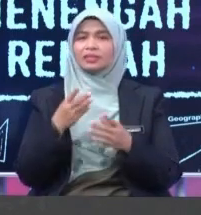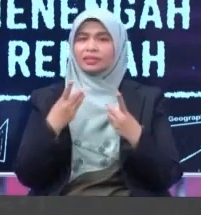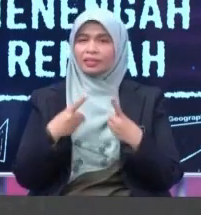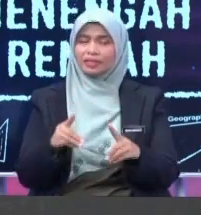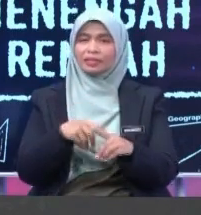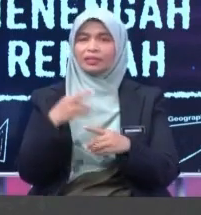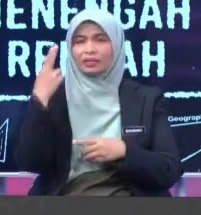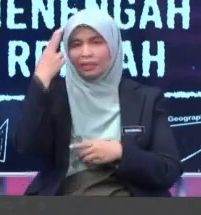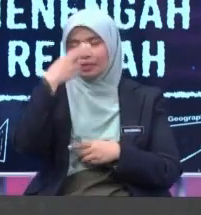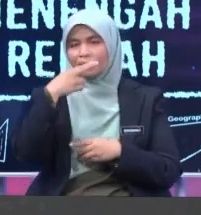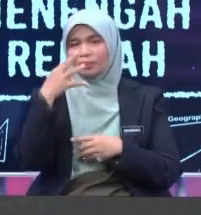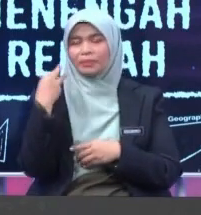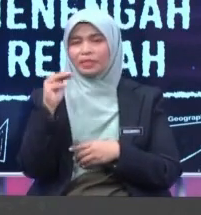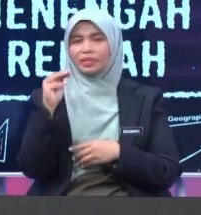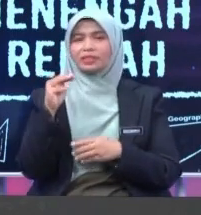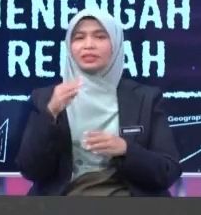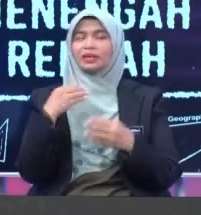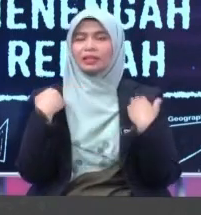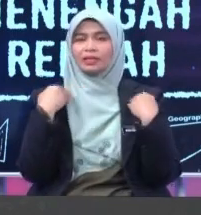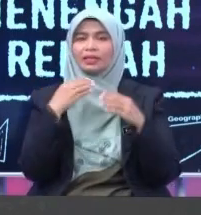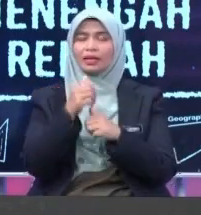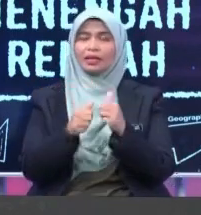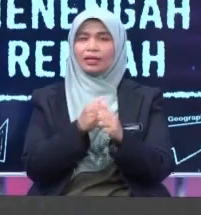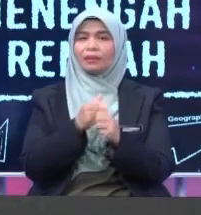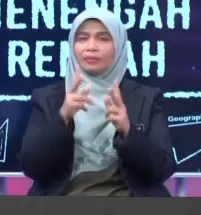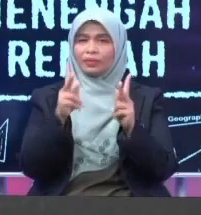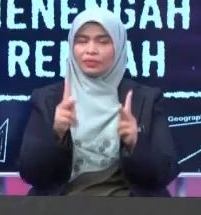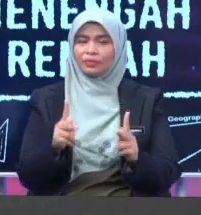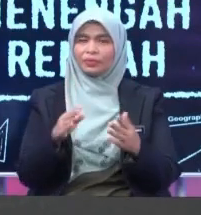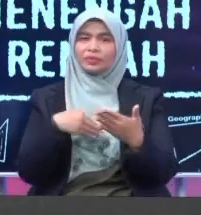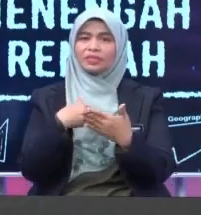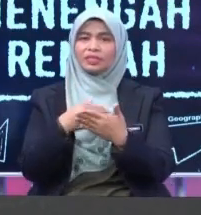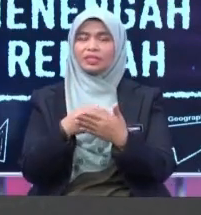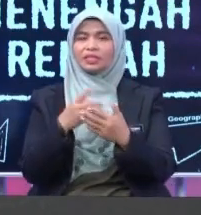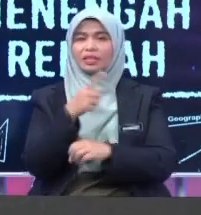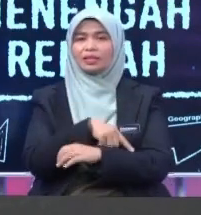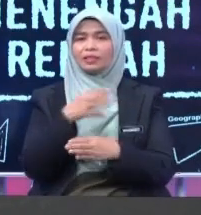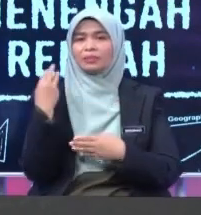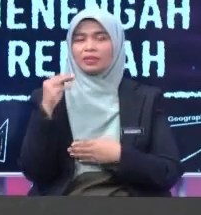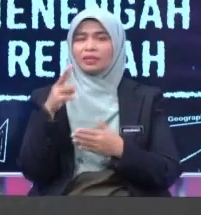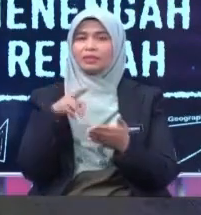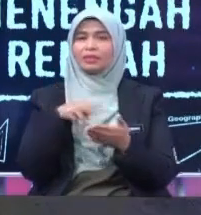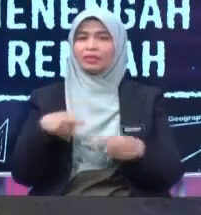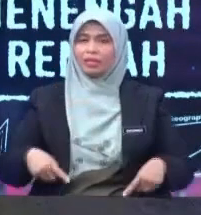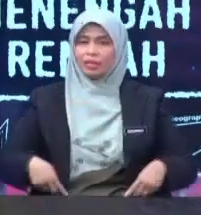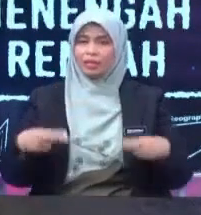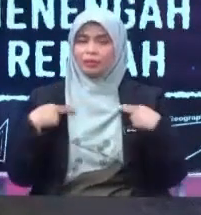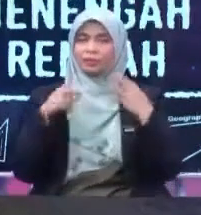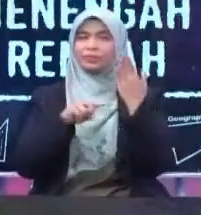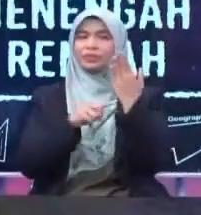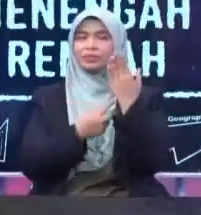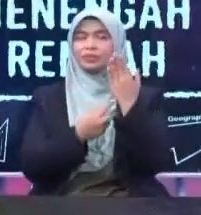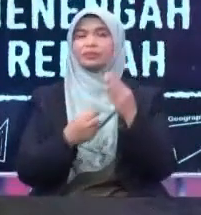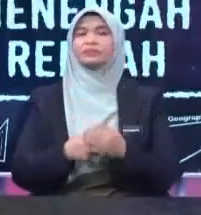hadapan mereka ada alam barzakh, iaitu alam kubur, sehingga hari mereka dibangkitkan semula. Sadaqallahul azim.